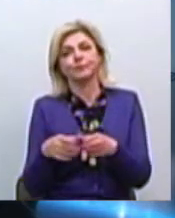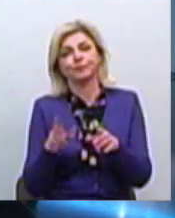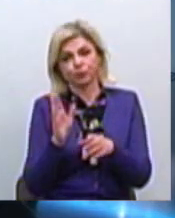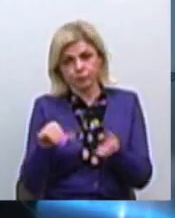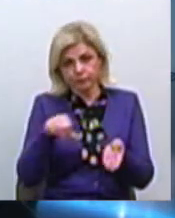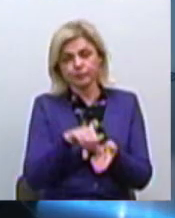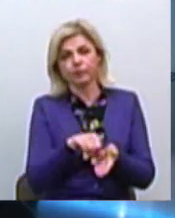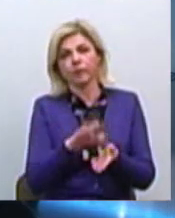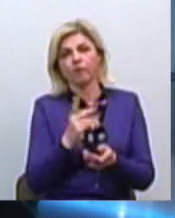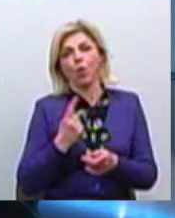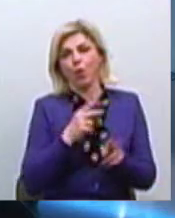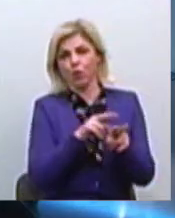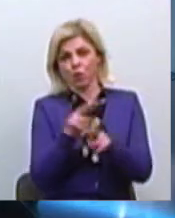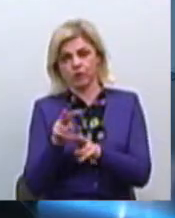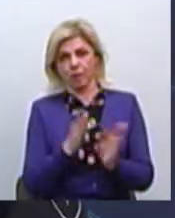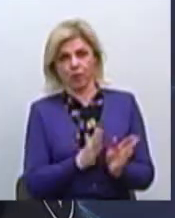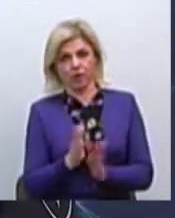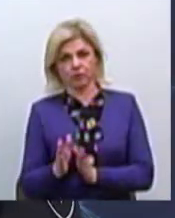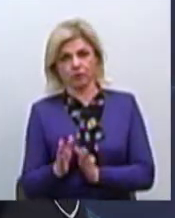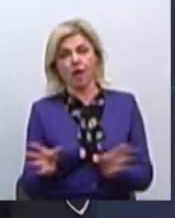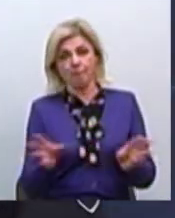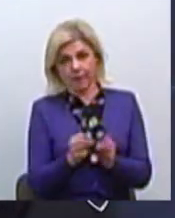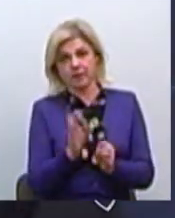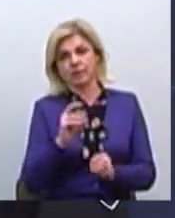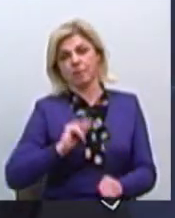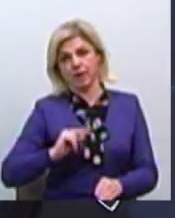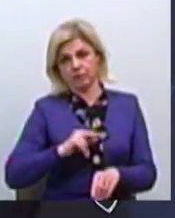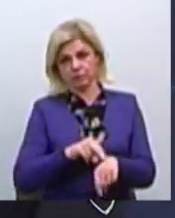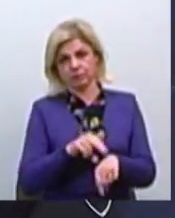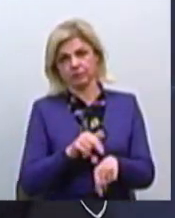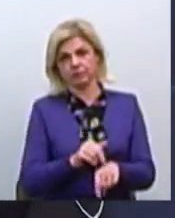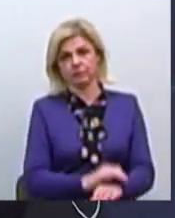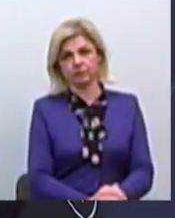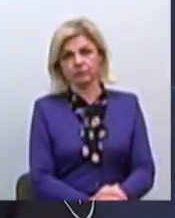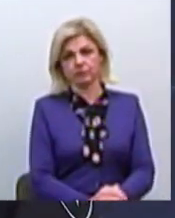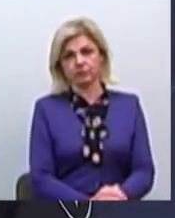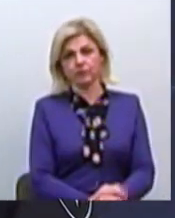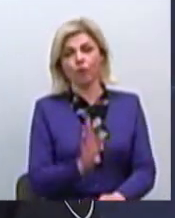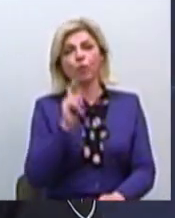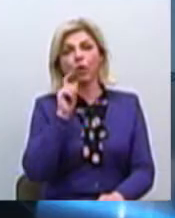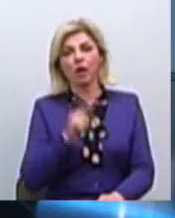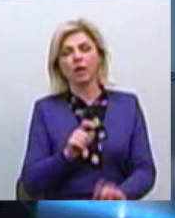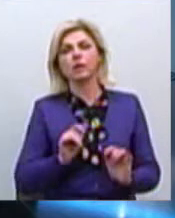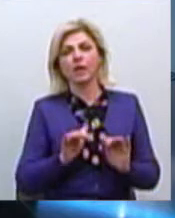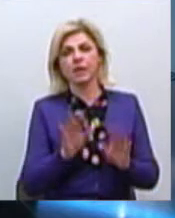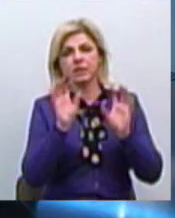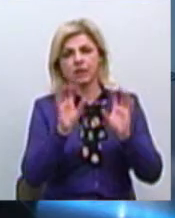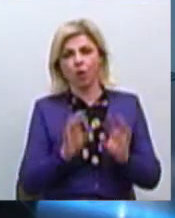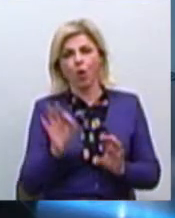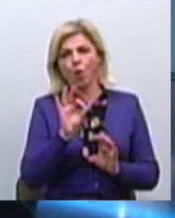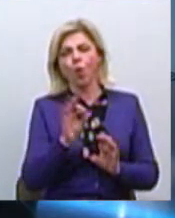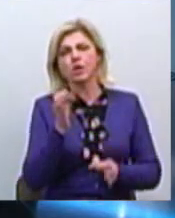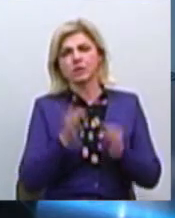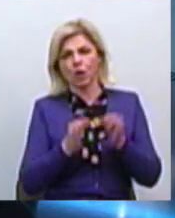в охороні публічного порядку разом з працівниками поліції. В Україні діє закон про засудження комуністичного